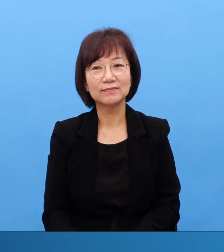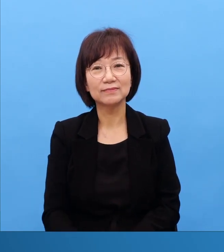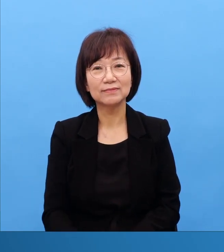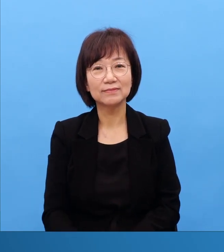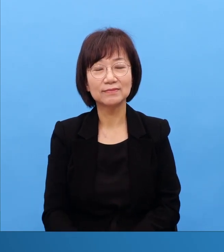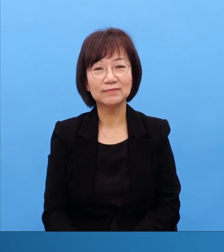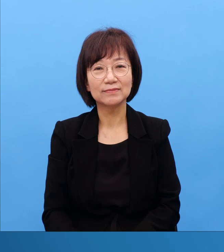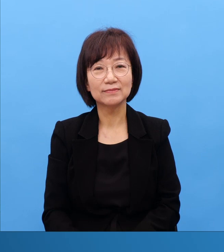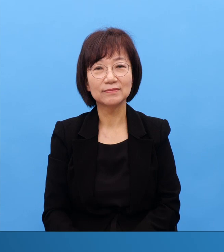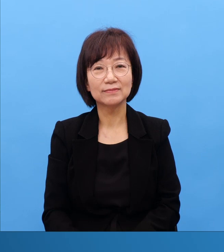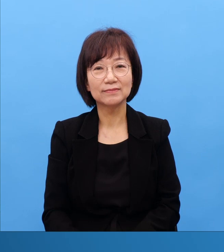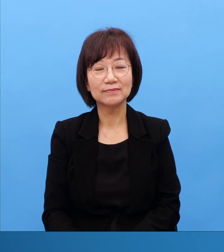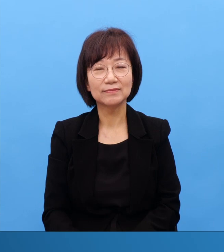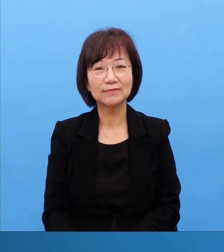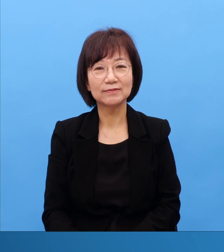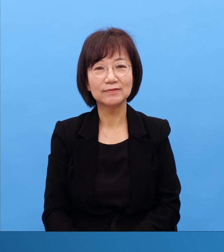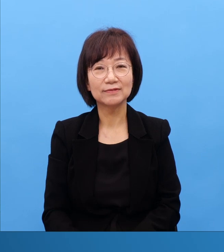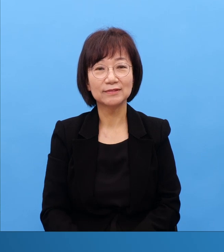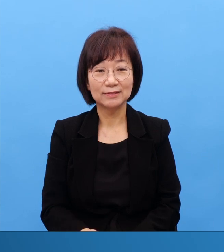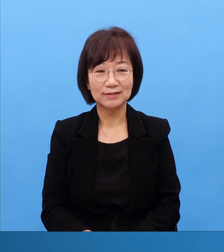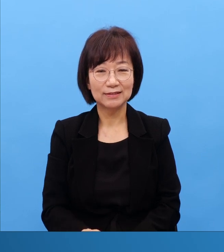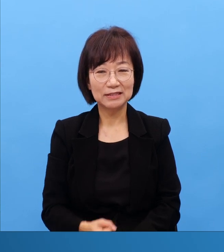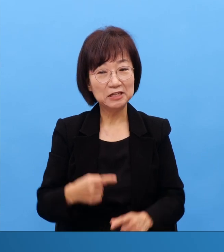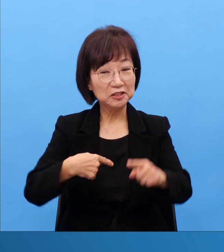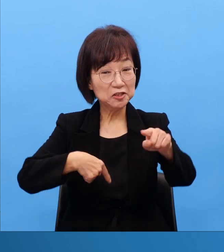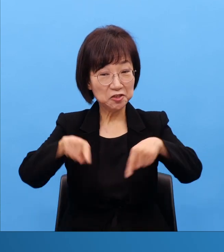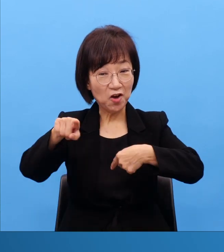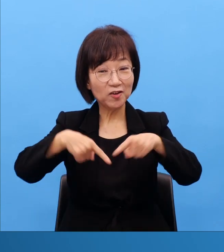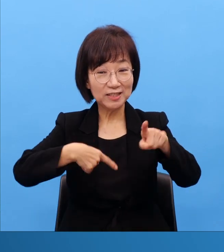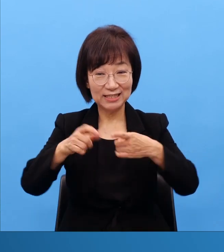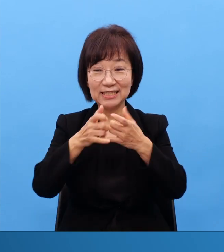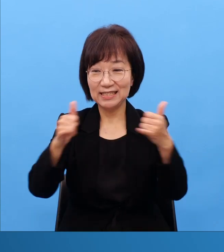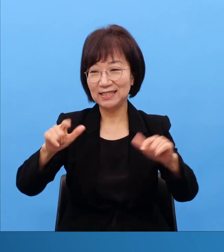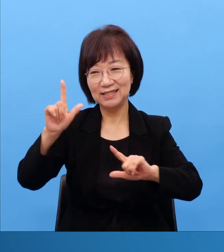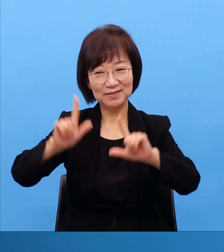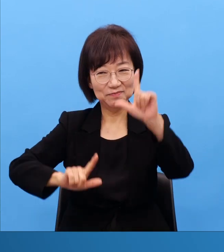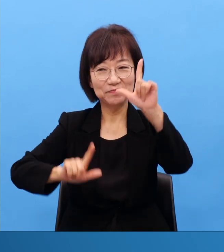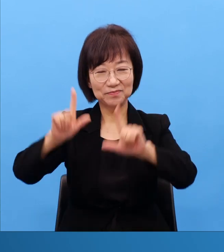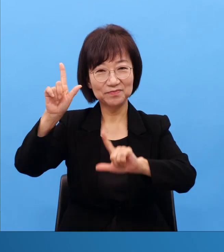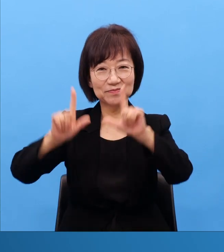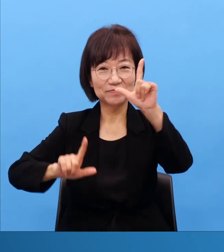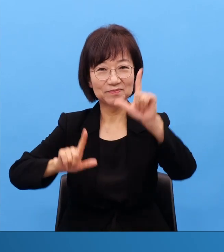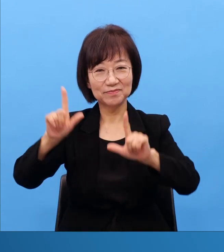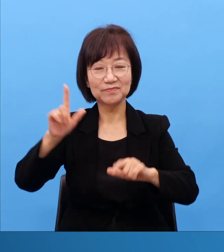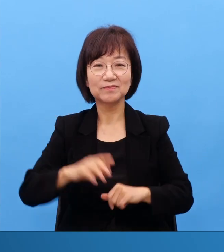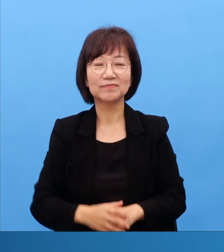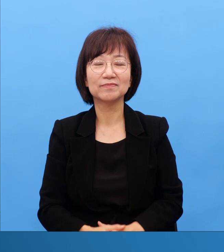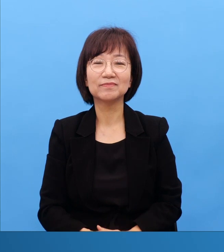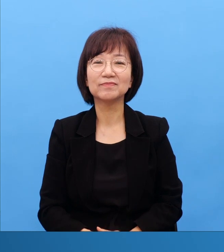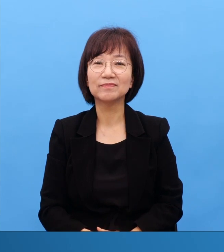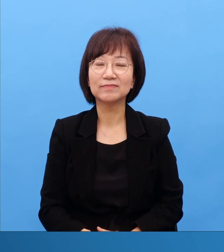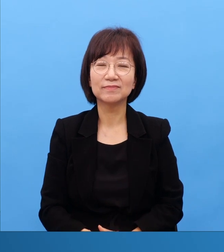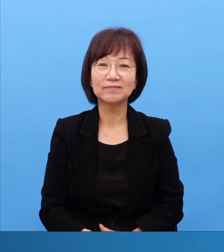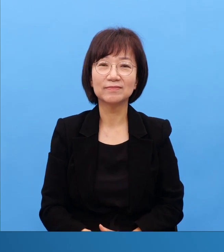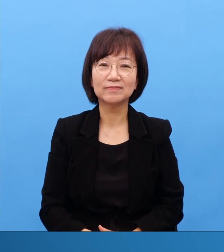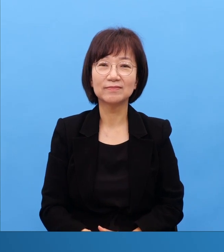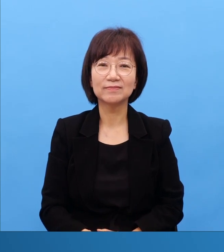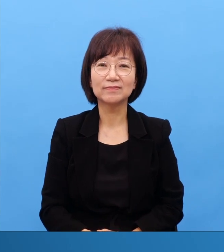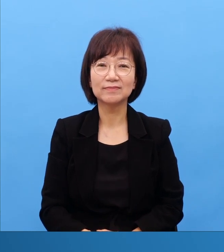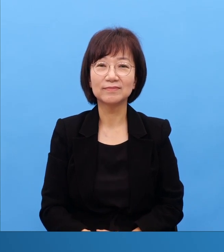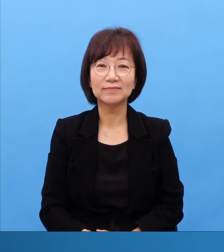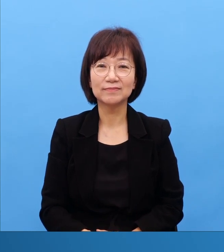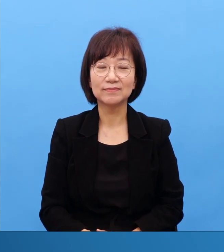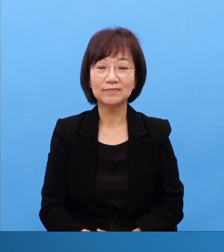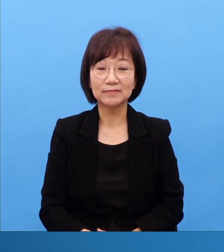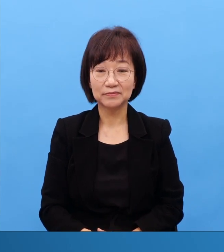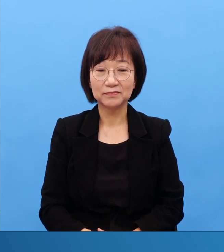surrendered. 뭐 이게 정치인 아니겠습니까? But as you know, this is how politics works. 이게 다